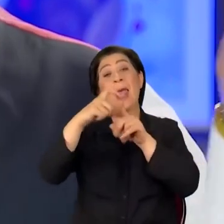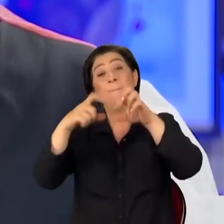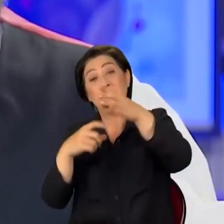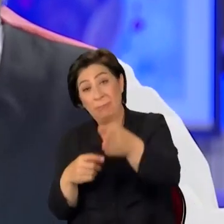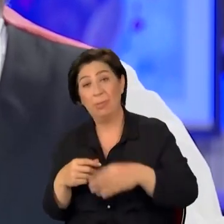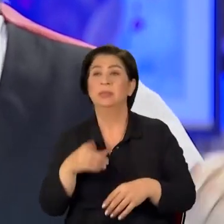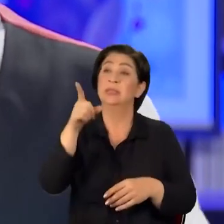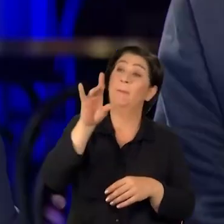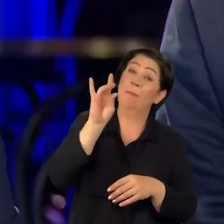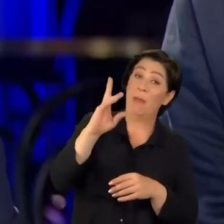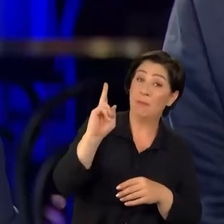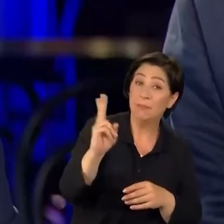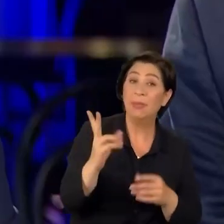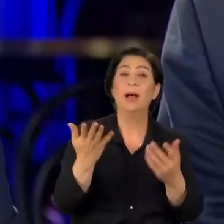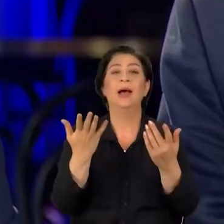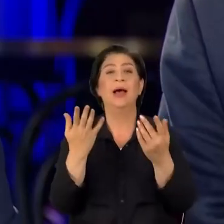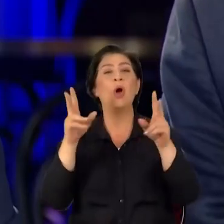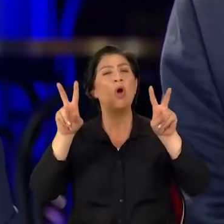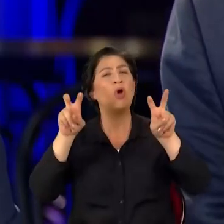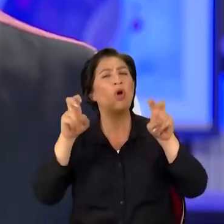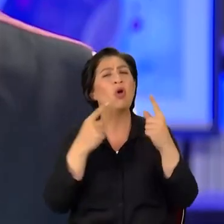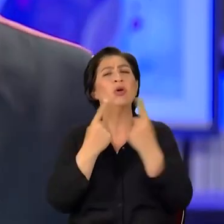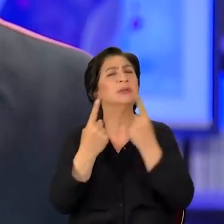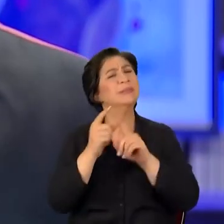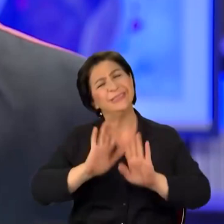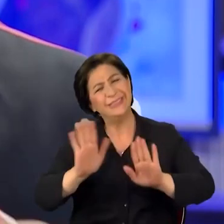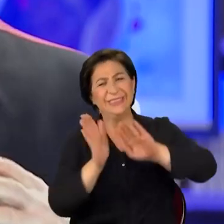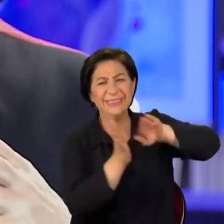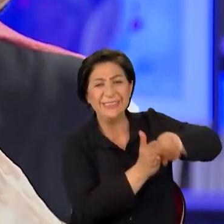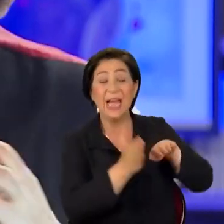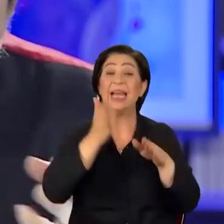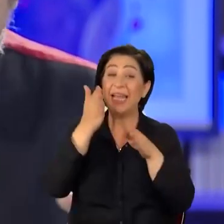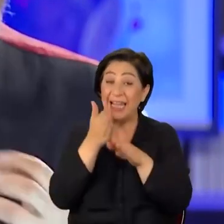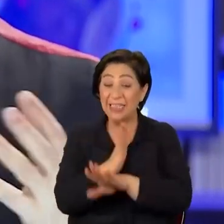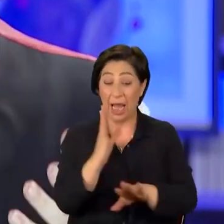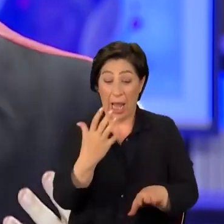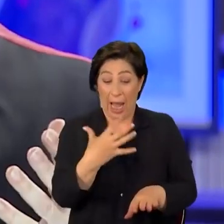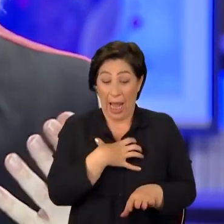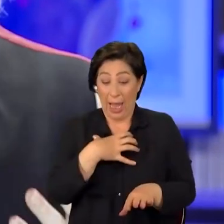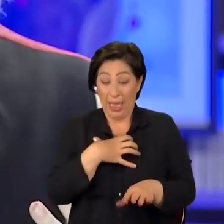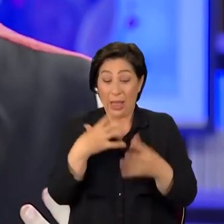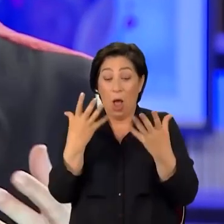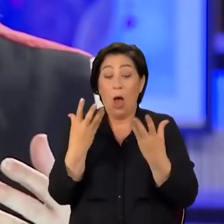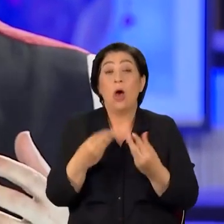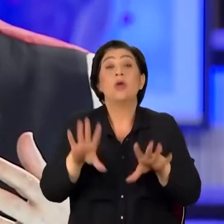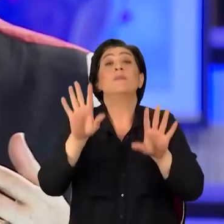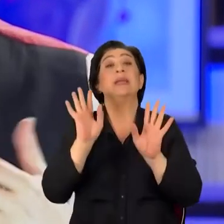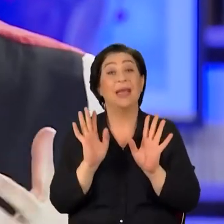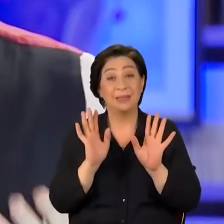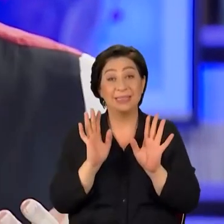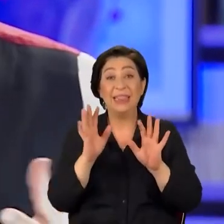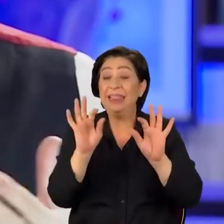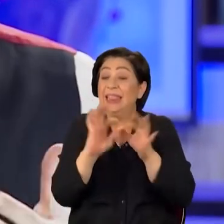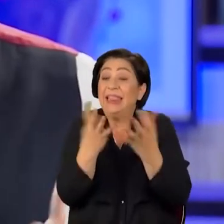sen MHP'lisin gibi konuşmak yerine hakikaten bravo. Bir aidiyet göstermeden ilk evet. başta